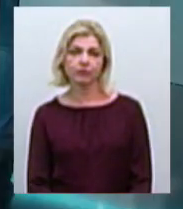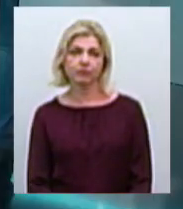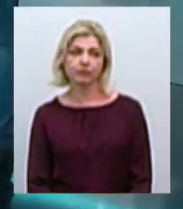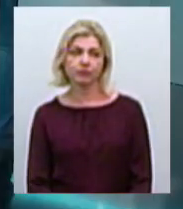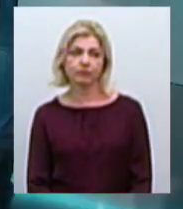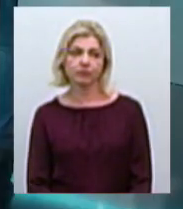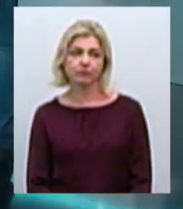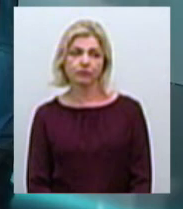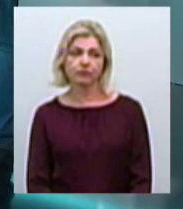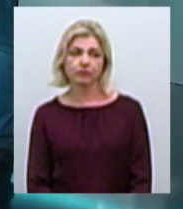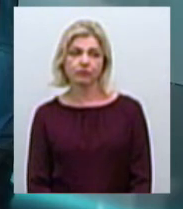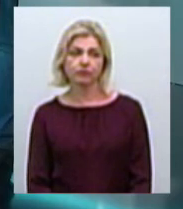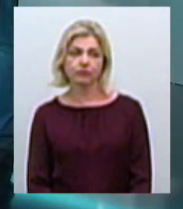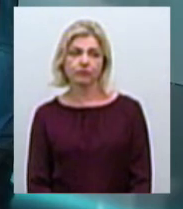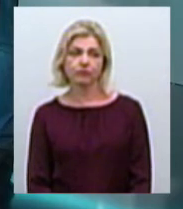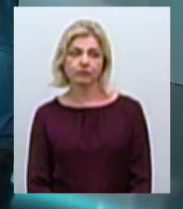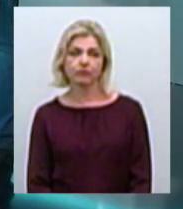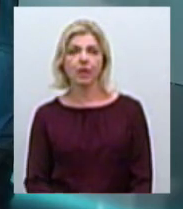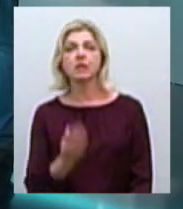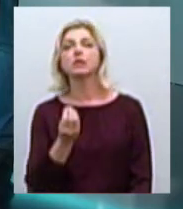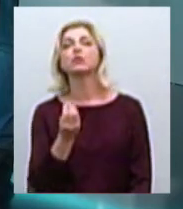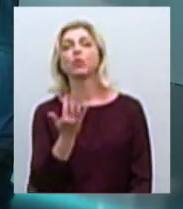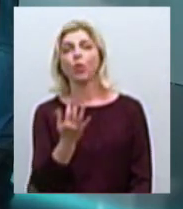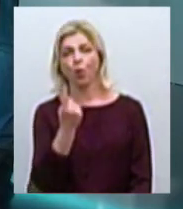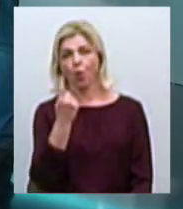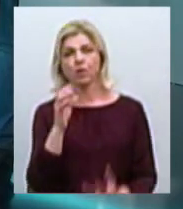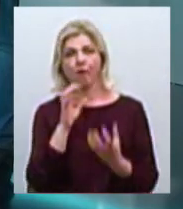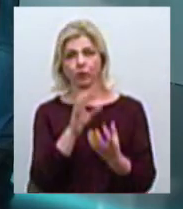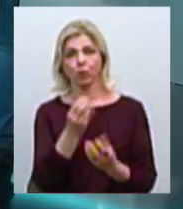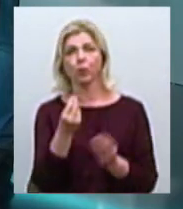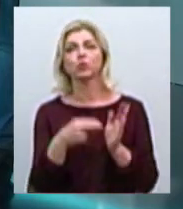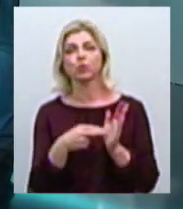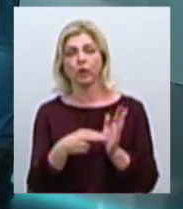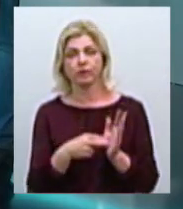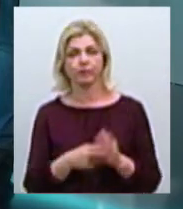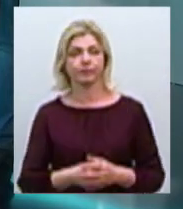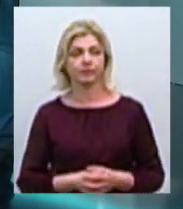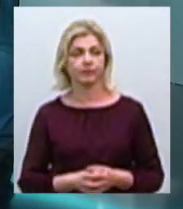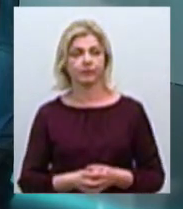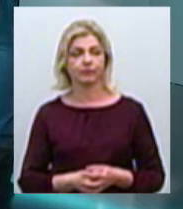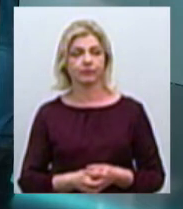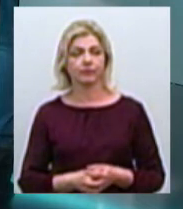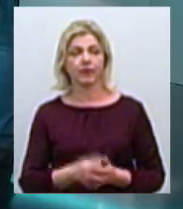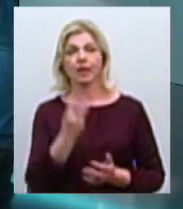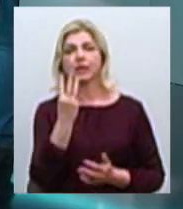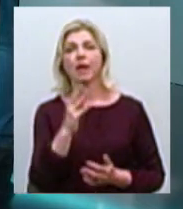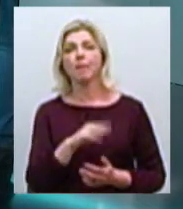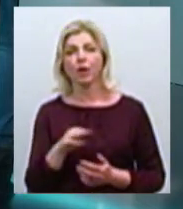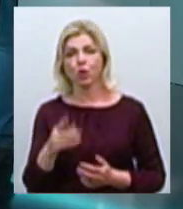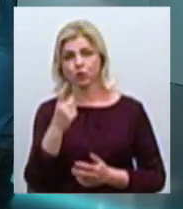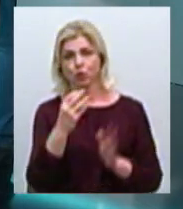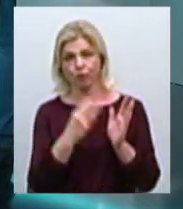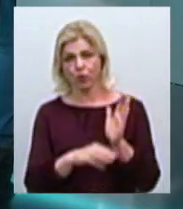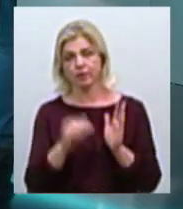Скільки коштує один автобус? Один автобус стоїть 3 мільйони 180 тисяч